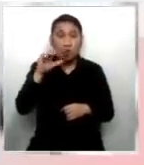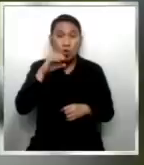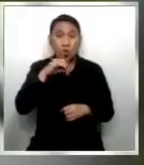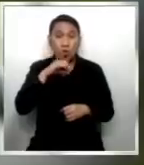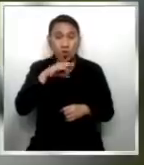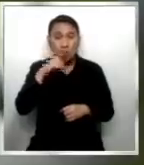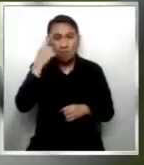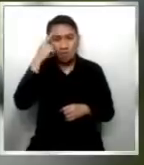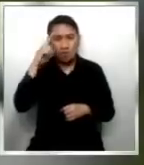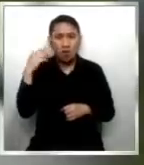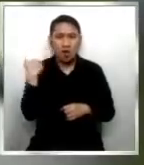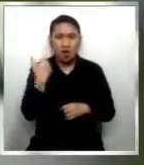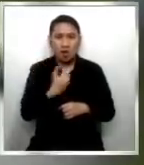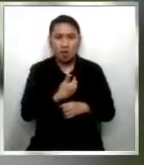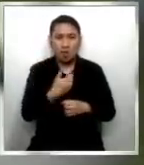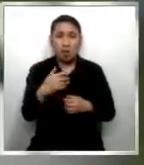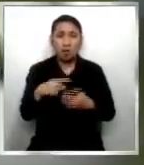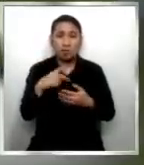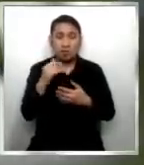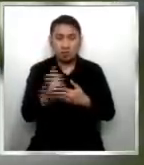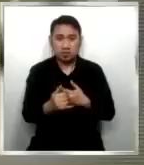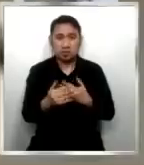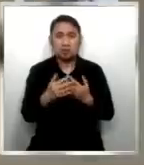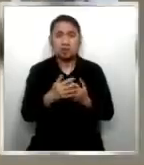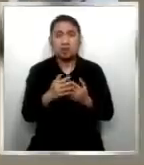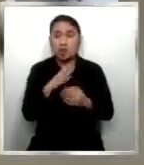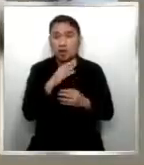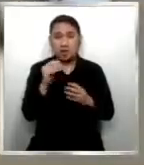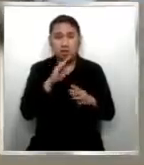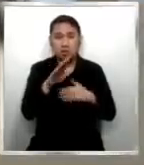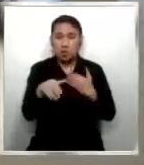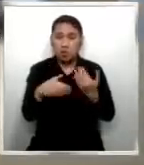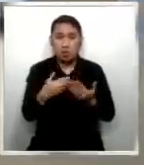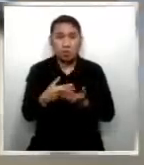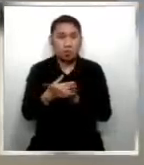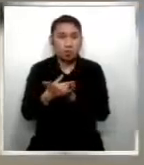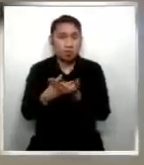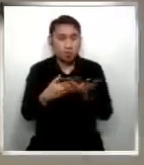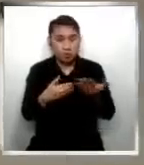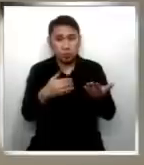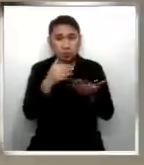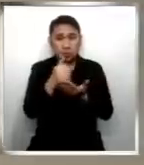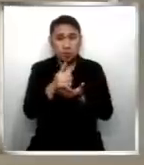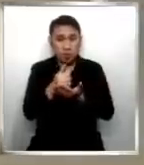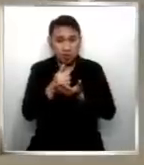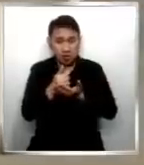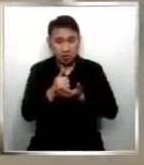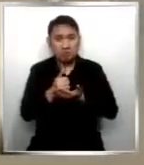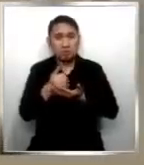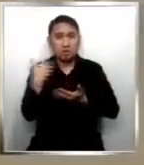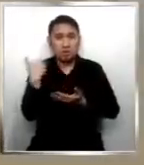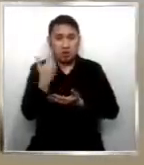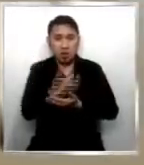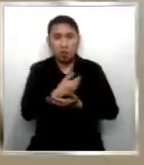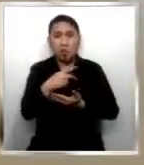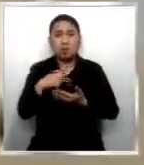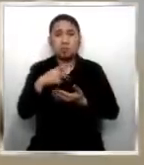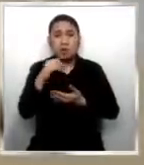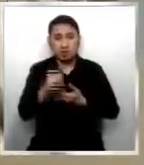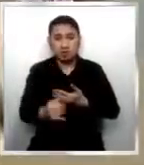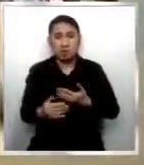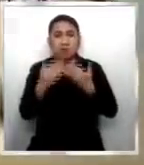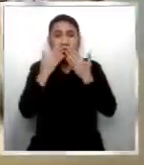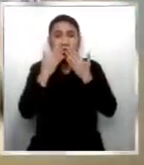proyekto. At maging sa lahat pa rin ng tumutulong sa aming Operation Bayanihan, maraming salamat mga kapuso.